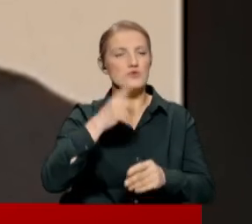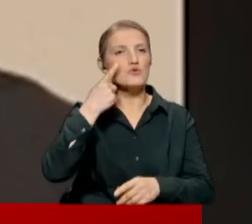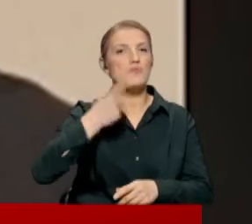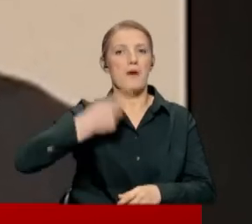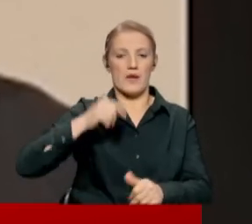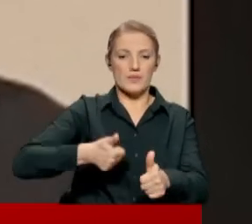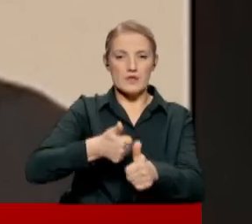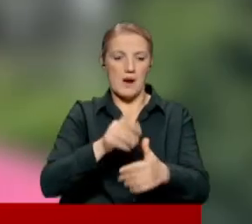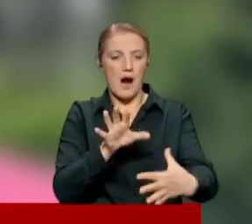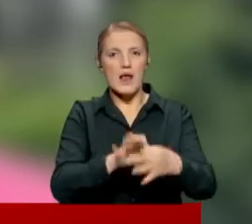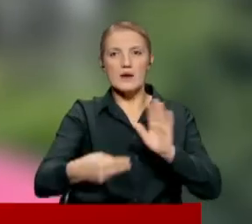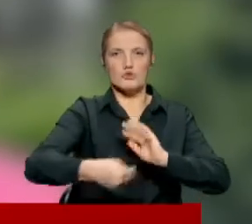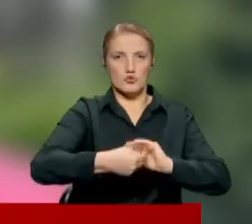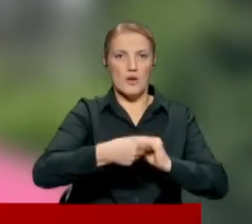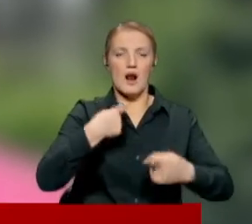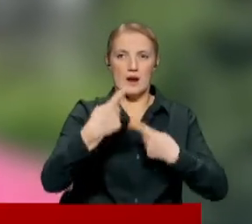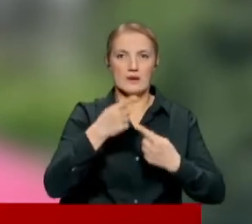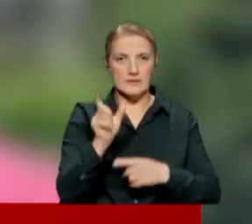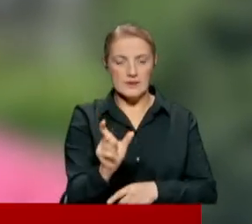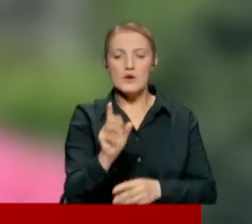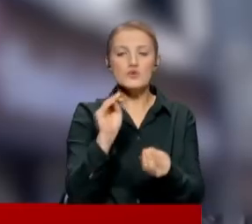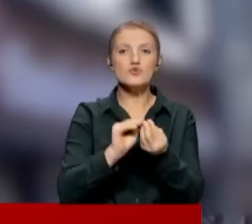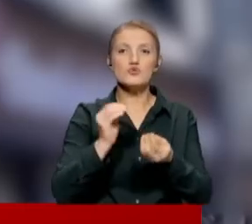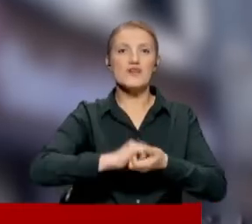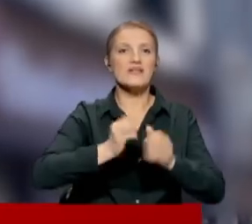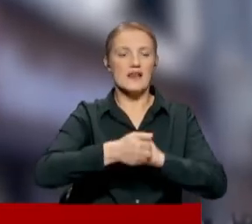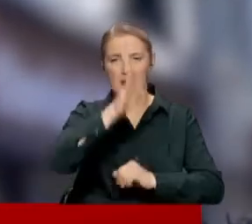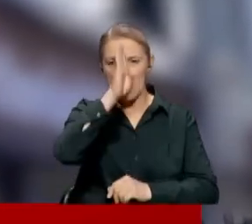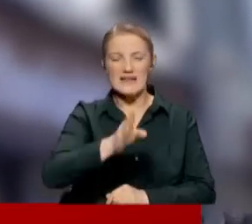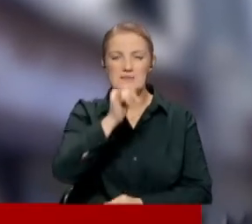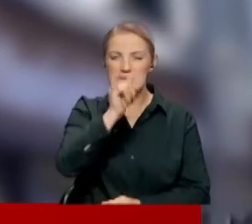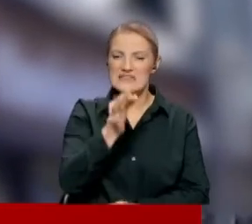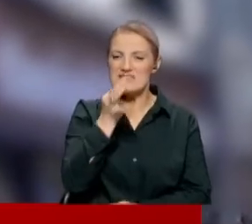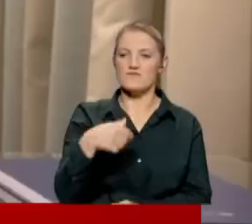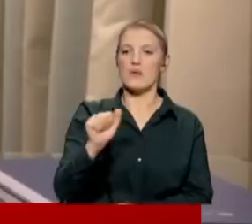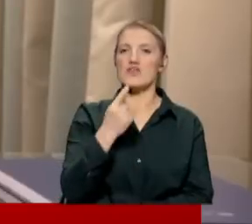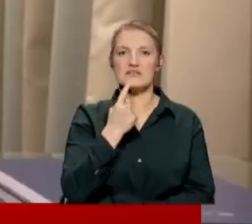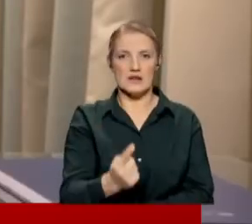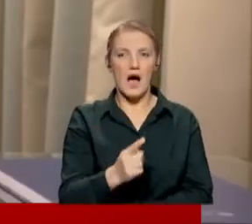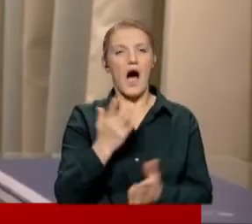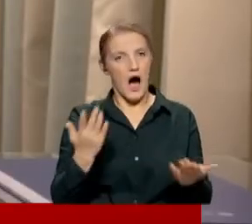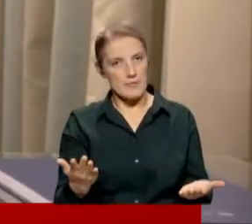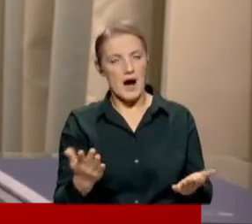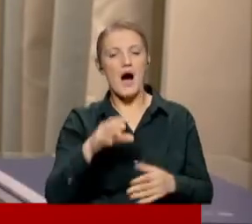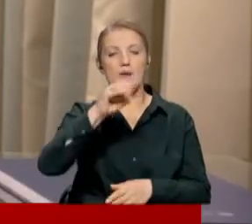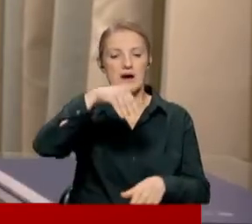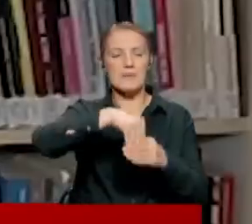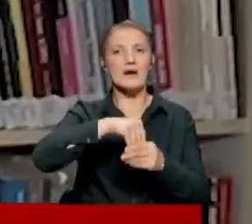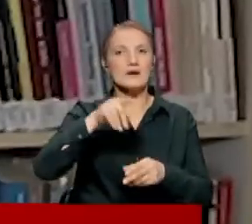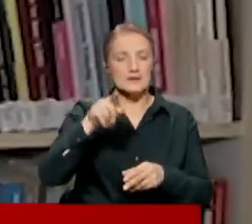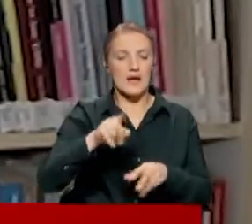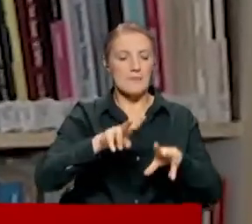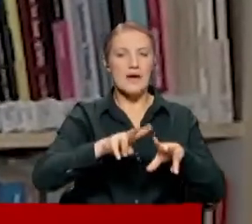Cumhurbaşkanı danışmanları ile ilgili rüşvet iddialarına ilişkin suç çetelerinin adaleti kirletmesine İzin vermeyeceğiz dedi ama AK Parti